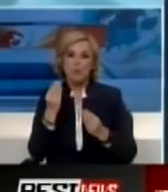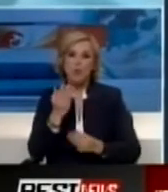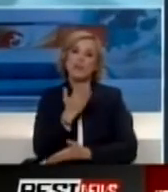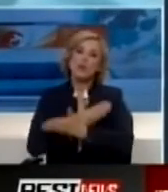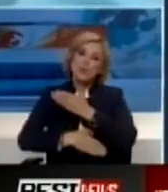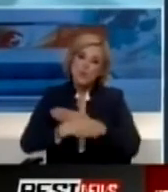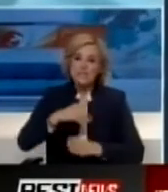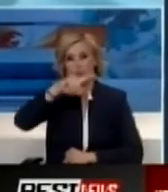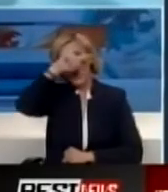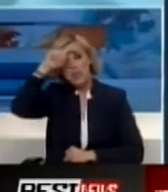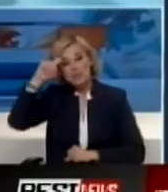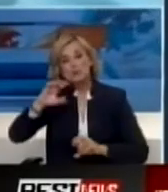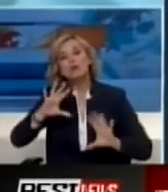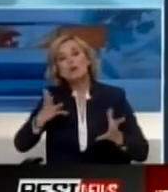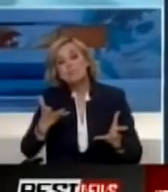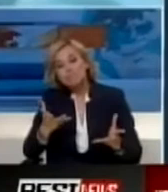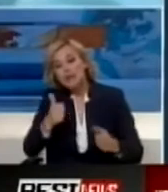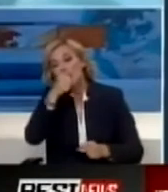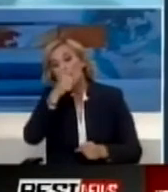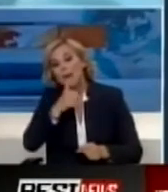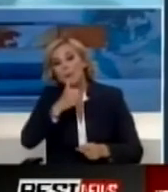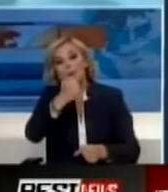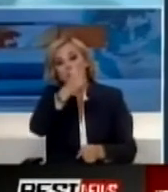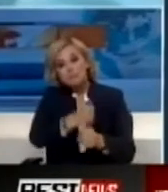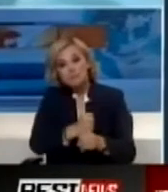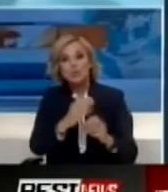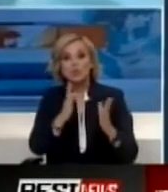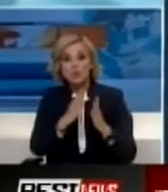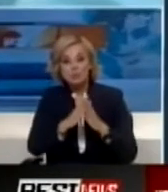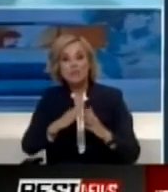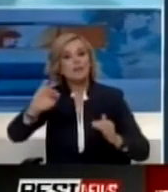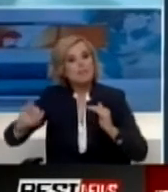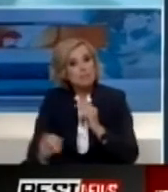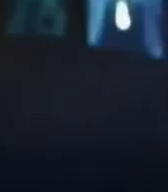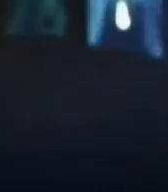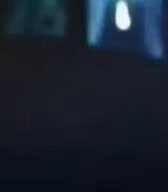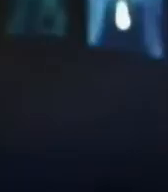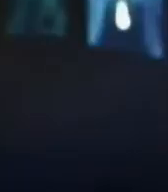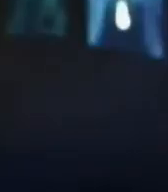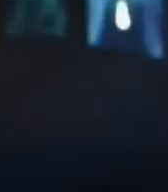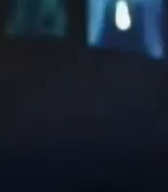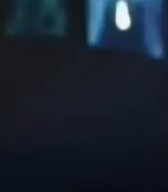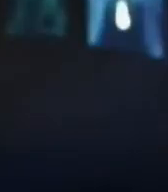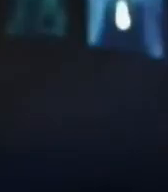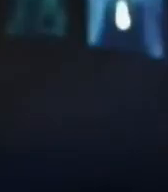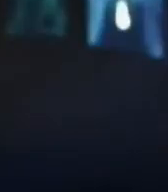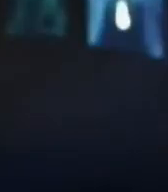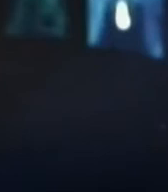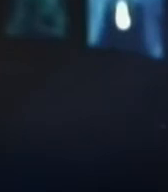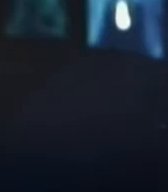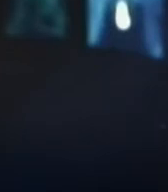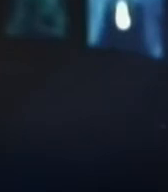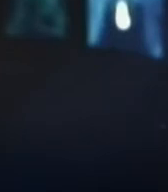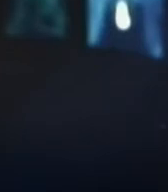αυτό. Συνεχίζουμε να μένουμε στο σπίτι για να μπορέσουμε να βγούμε επιτέλους νικητές. Το ενδιαφέρον